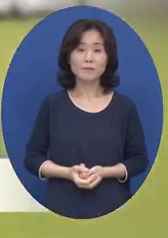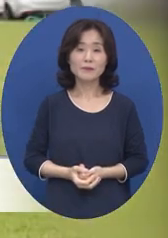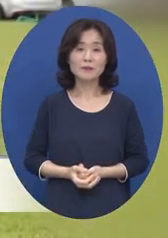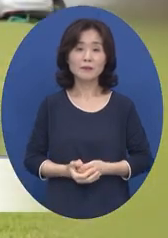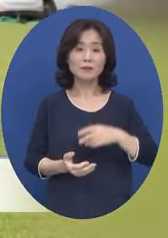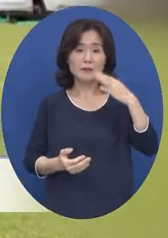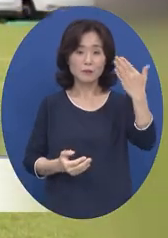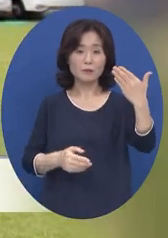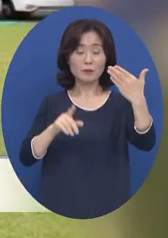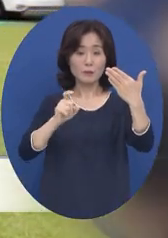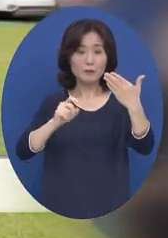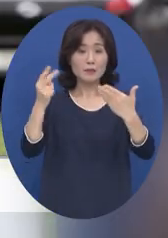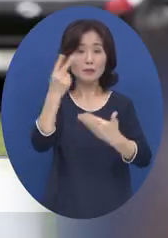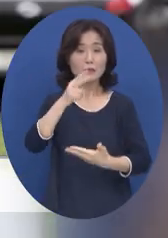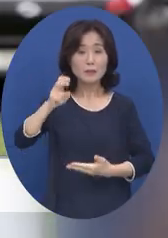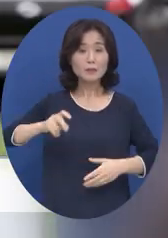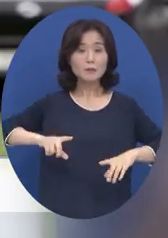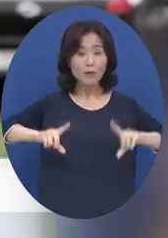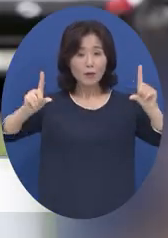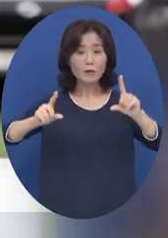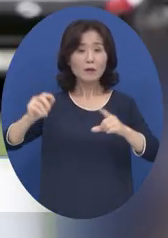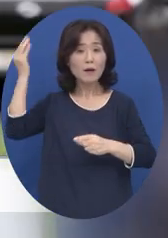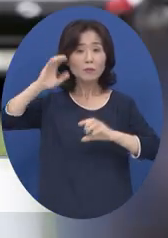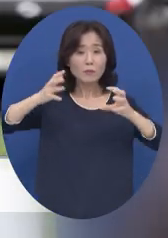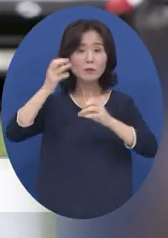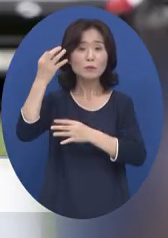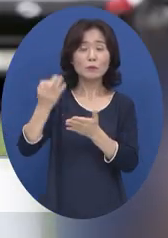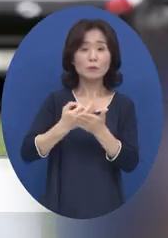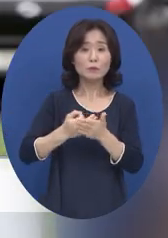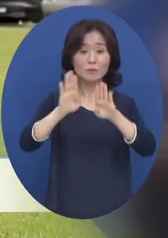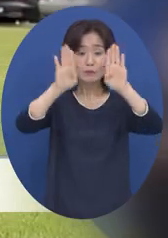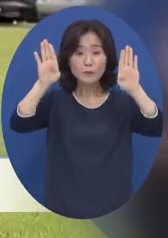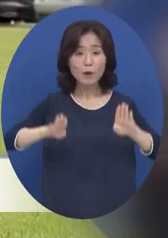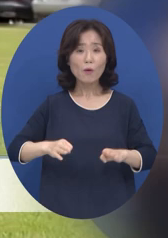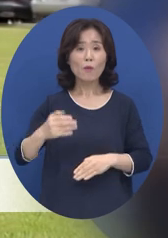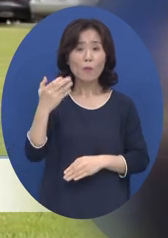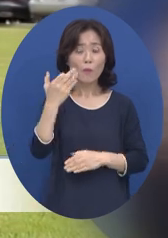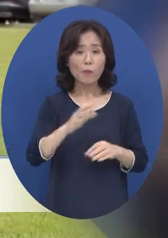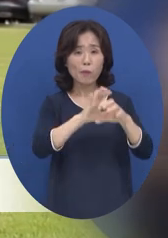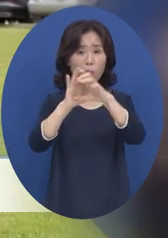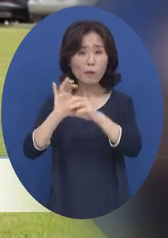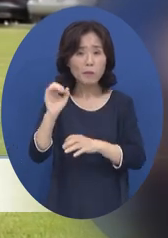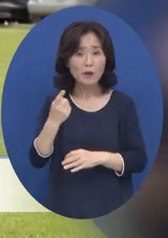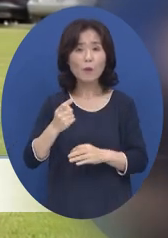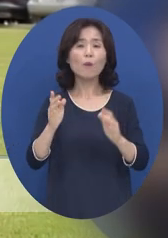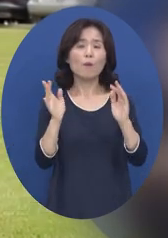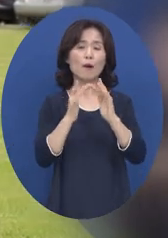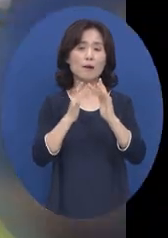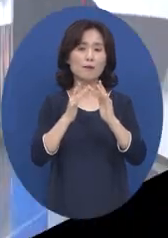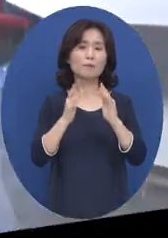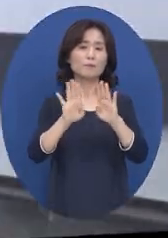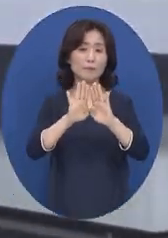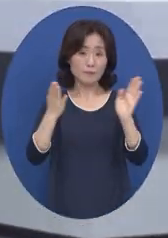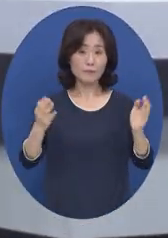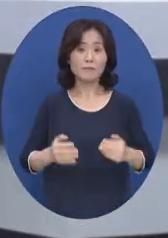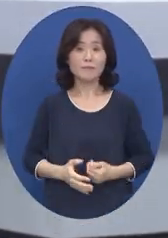지난 10일 2020 대한민국 기본소득 강남에는 코로 날 구로 이나 전면 온 라인으로 개최됐습니다